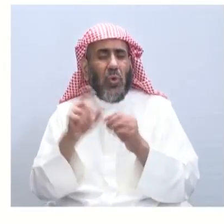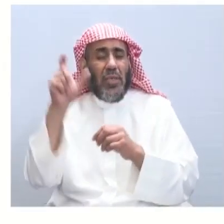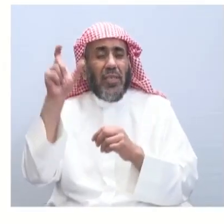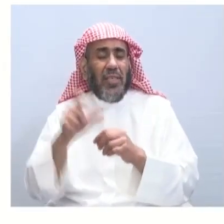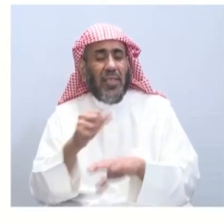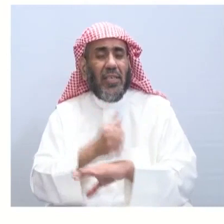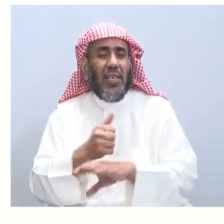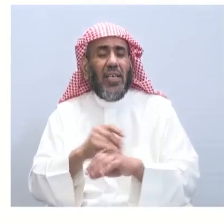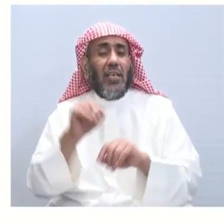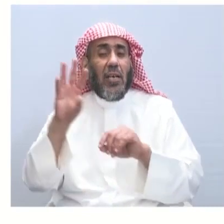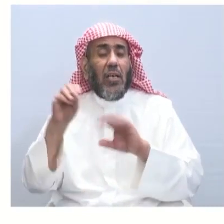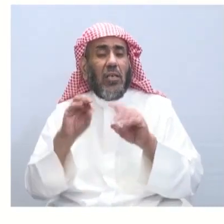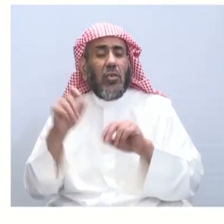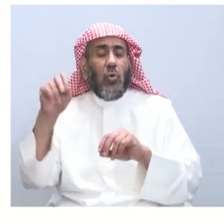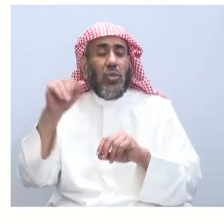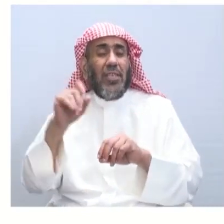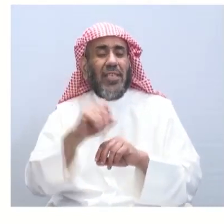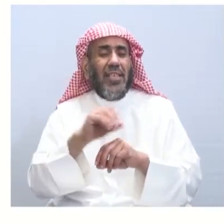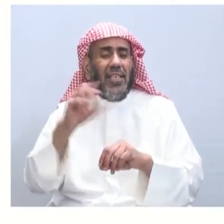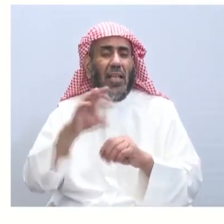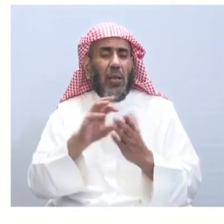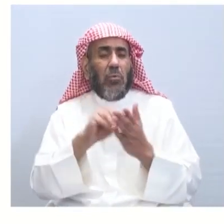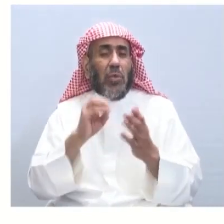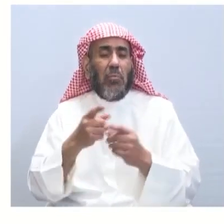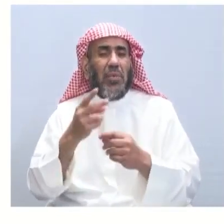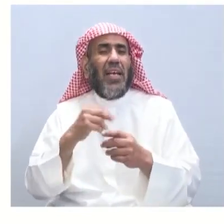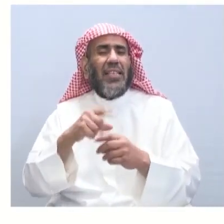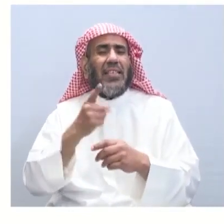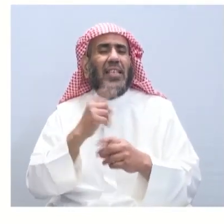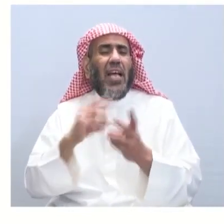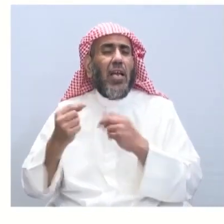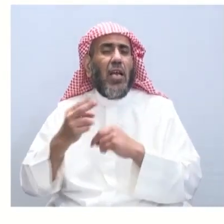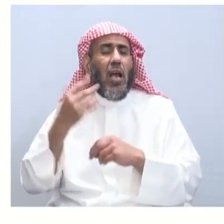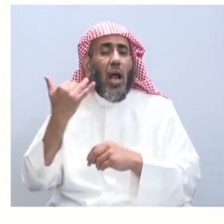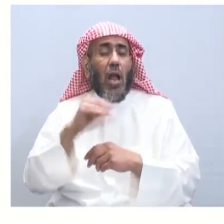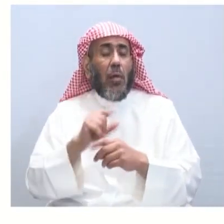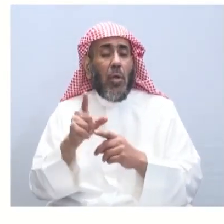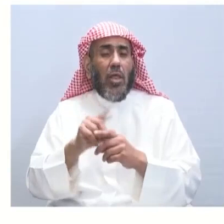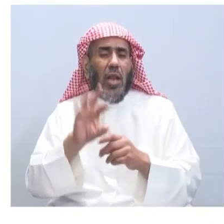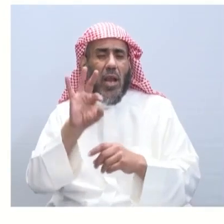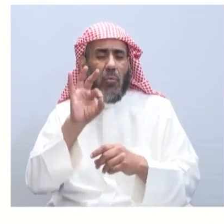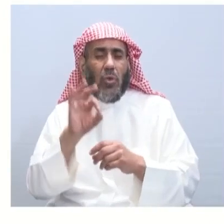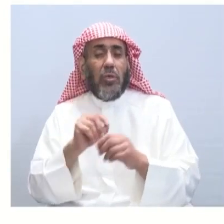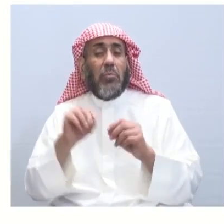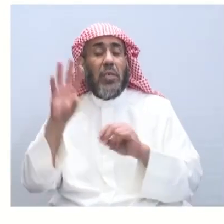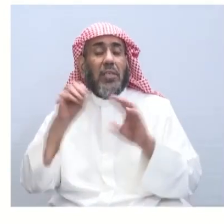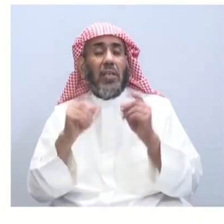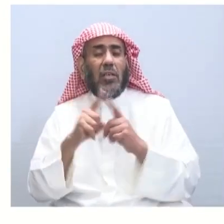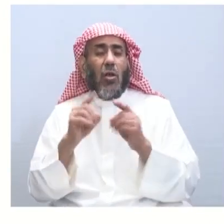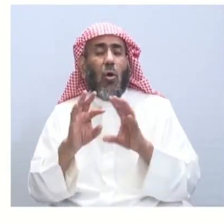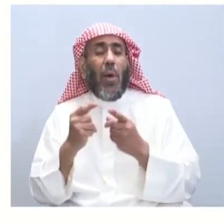الرئيسه كقصص جورجي زيدان المستمده من التاريخ العربي ايضا قصص هذه نموذج من قصص القصه القصيره